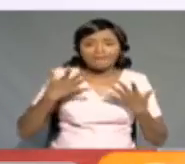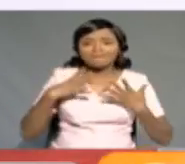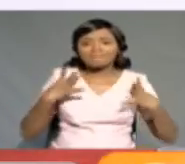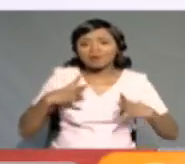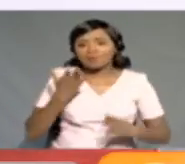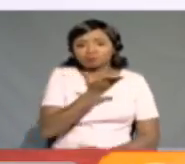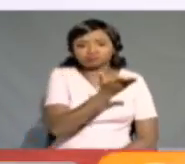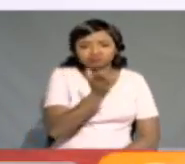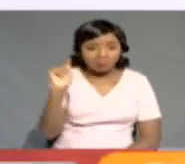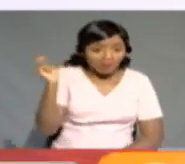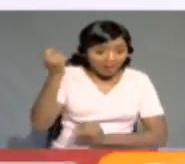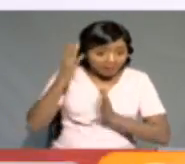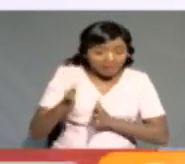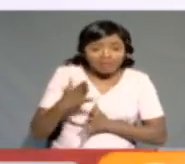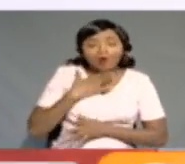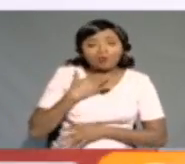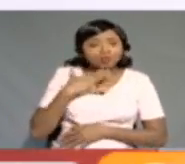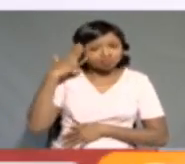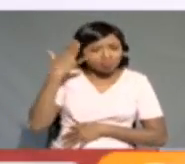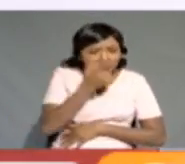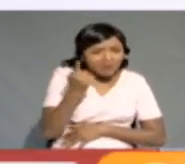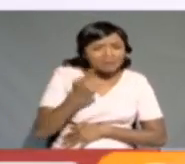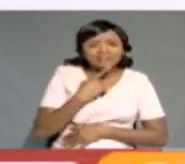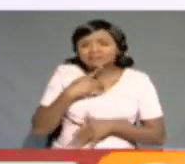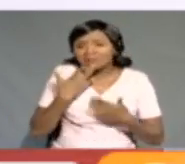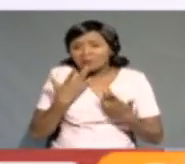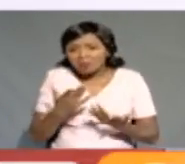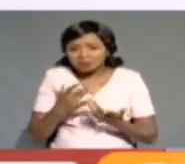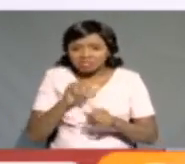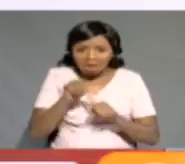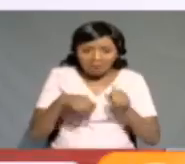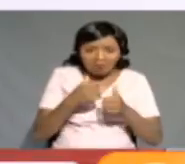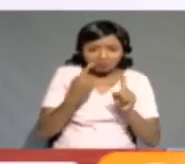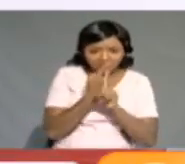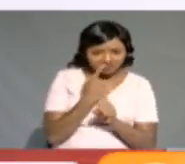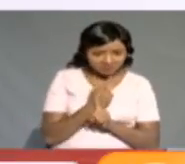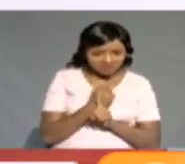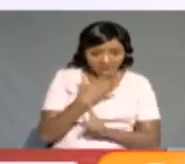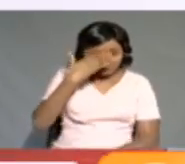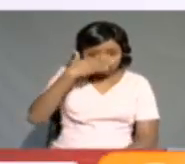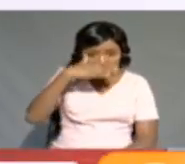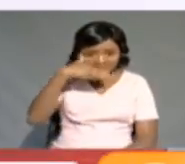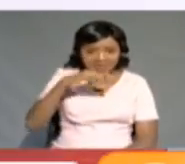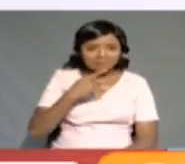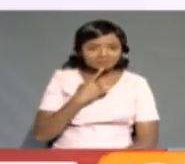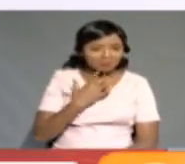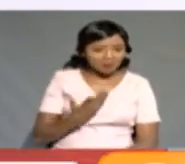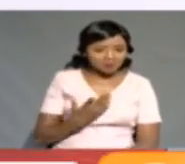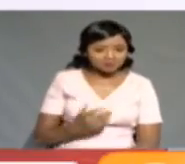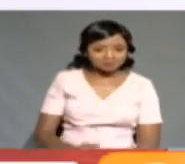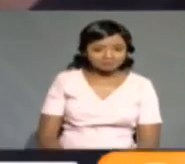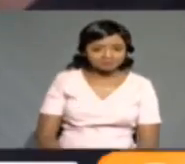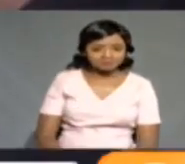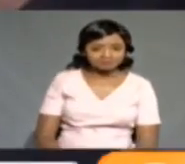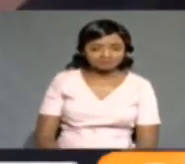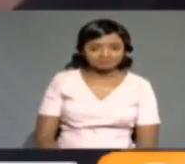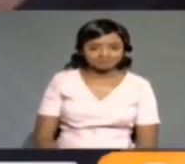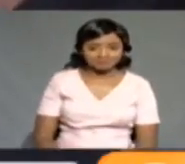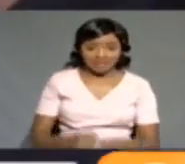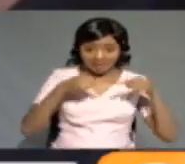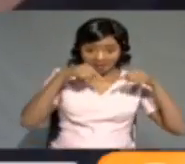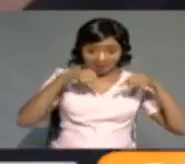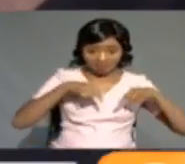leo tuweze kusikia wamesemaje kuhusiana na mitajo ya siku za wiki. Hebu tusikize.